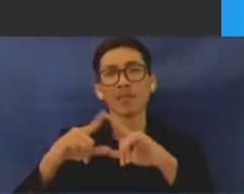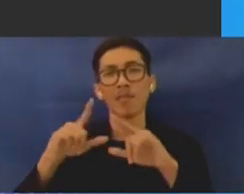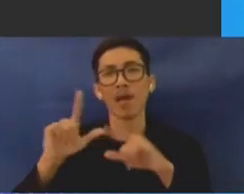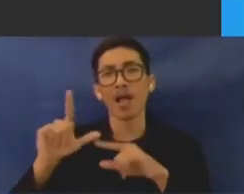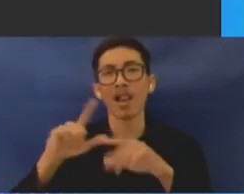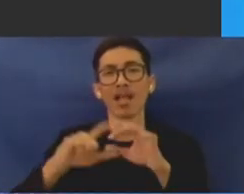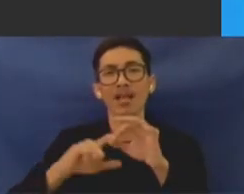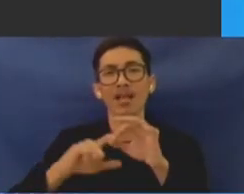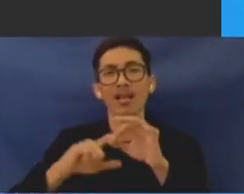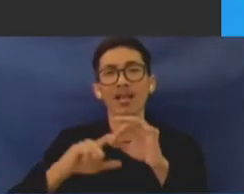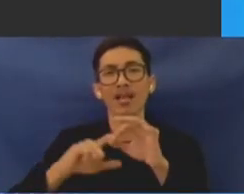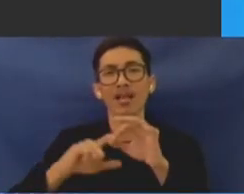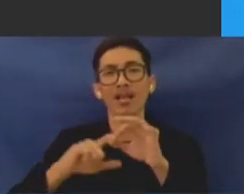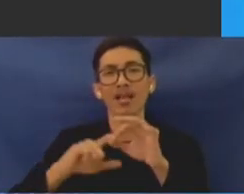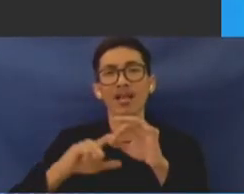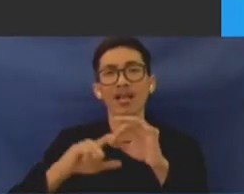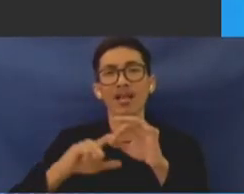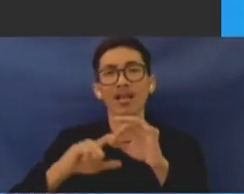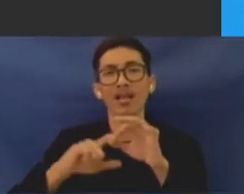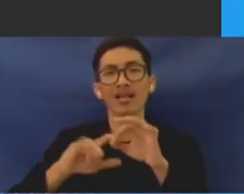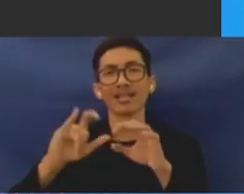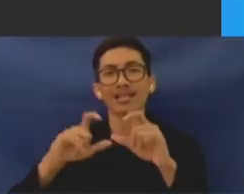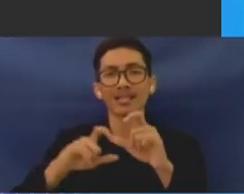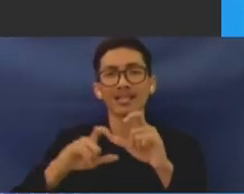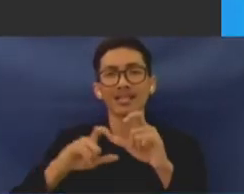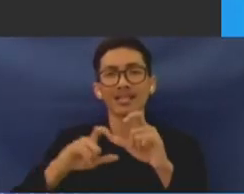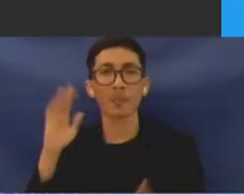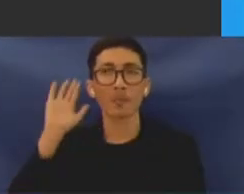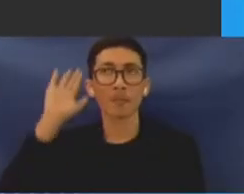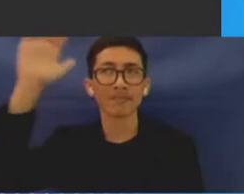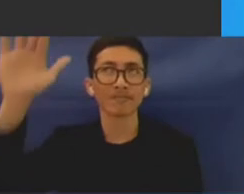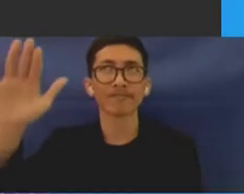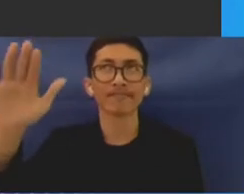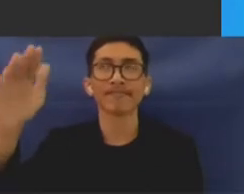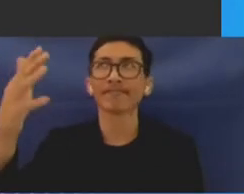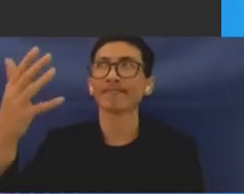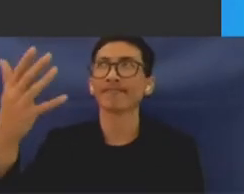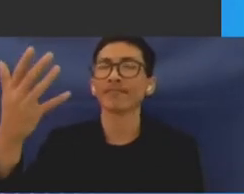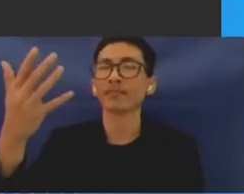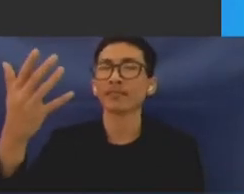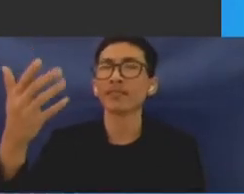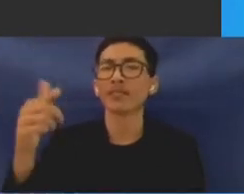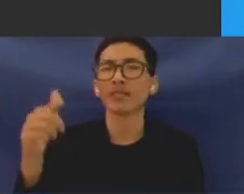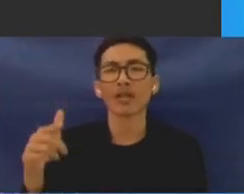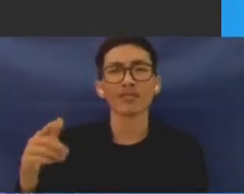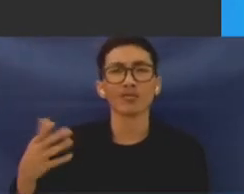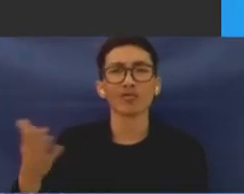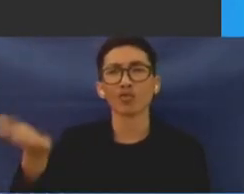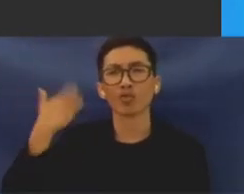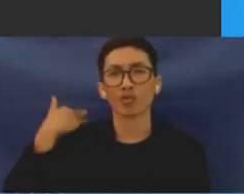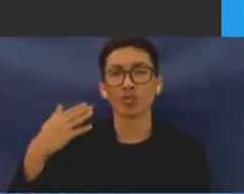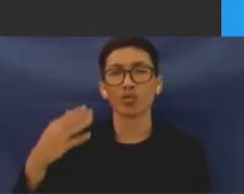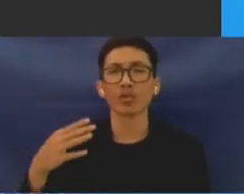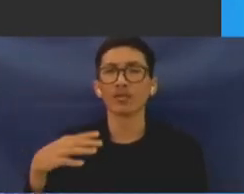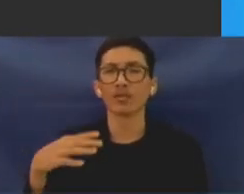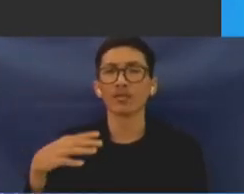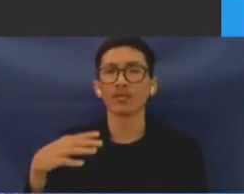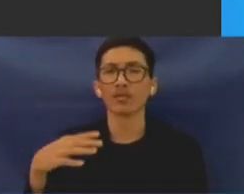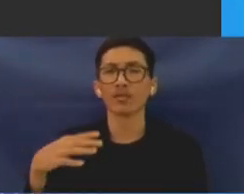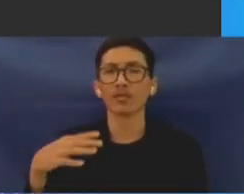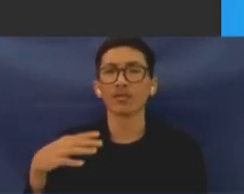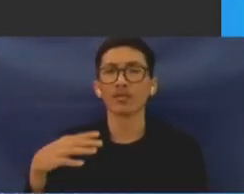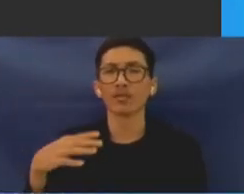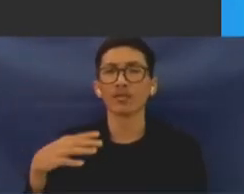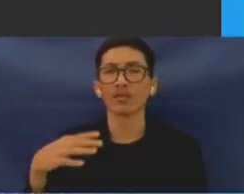persiapan untuk masa depan ya, awalnya dulu kan Balkis sempat sekolah di SLB ya gitu. Kemudian